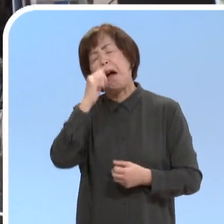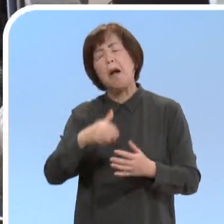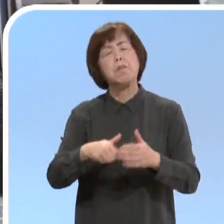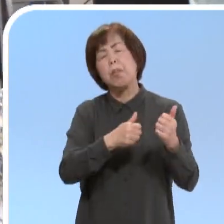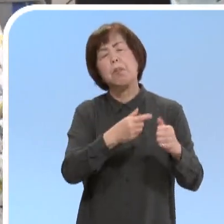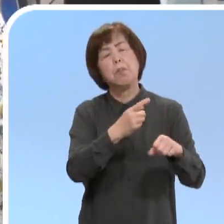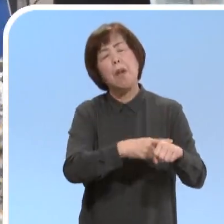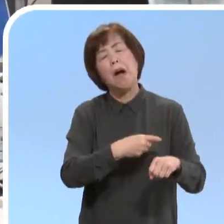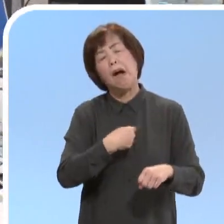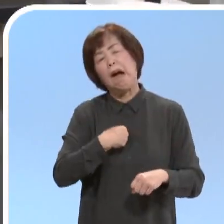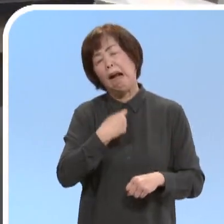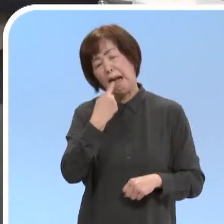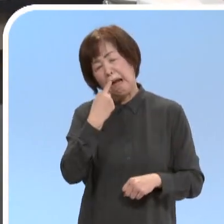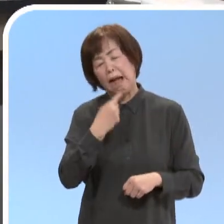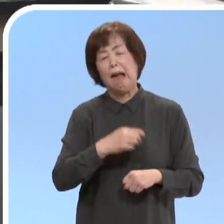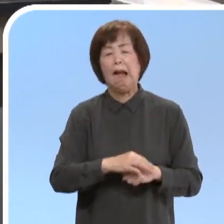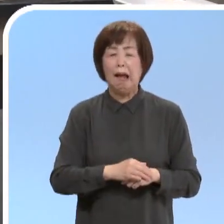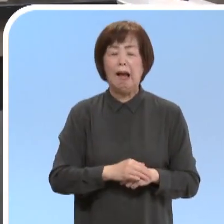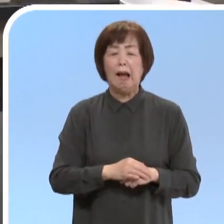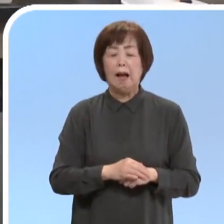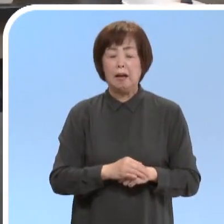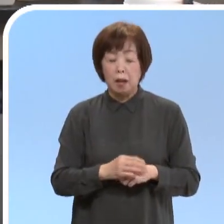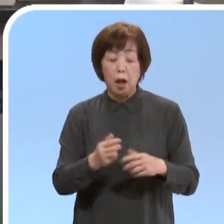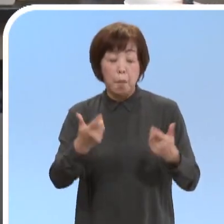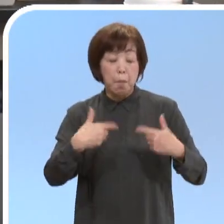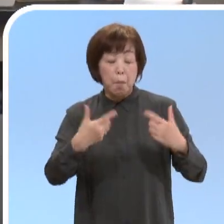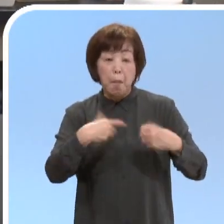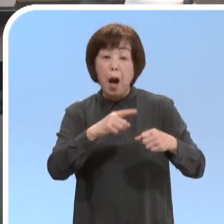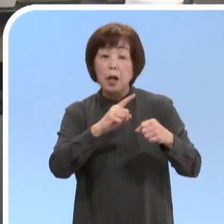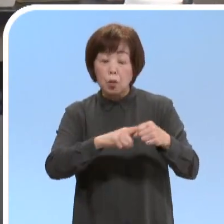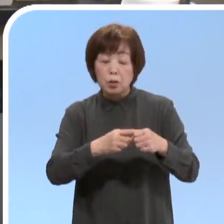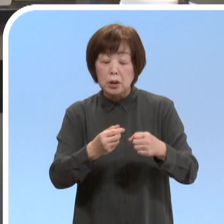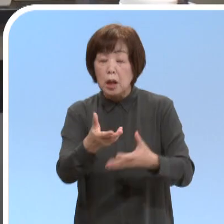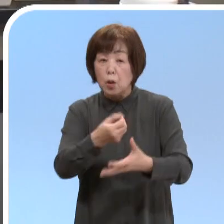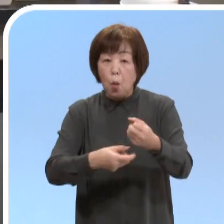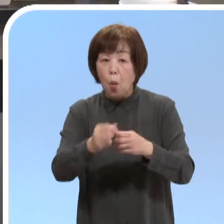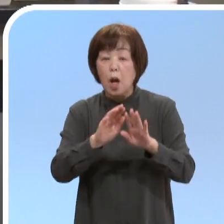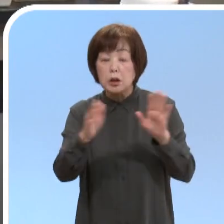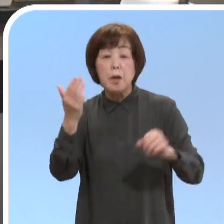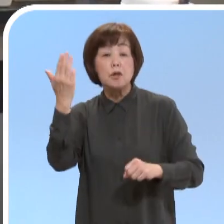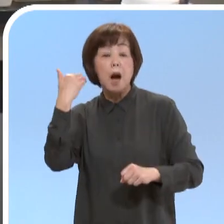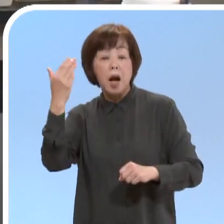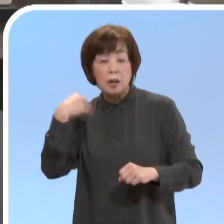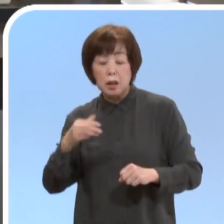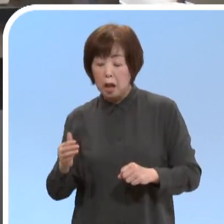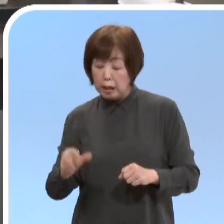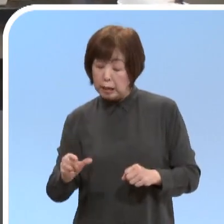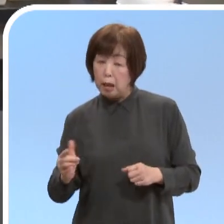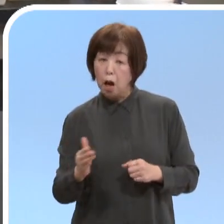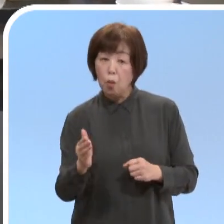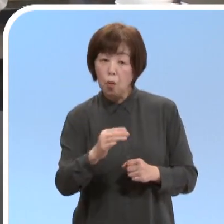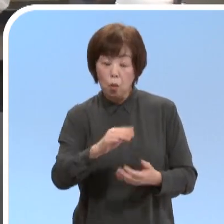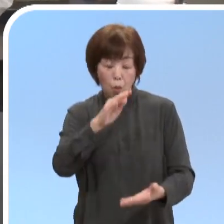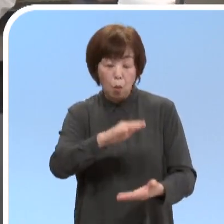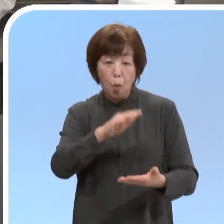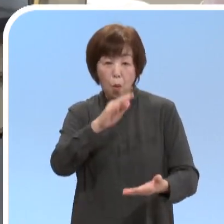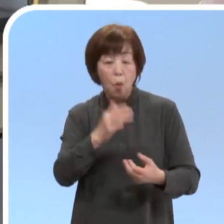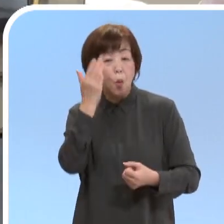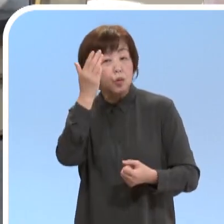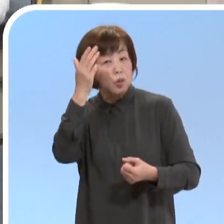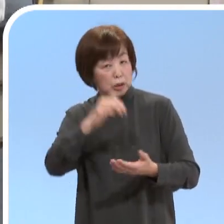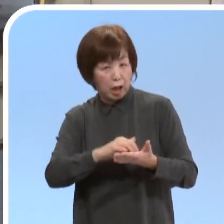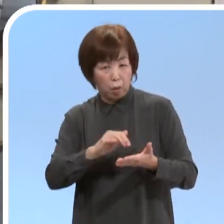ね逃げる癖があるんですけど毎年これでえ取る前にイかな子どんだけいたかなっていうのを推定して